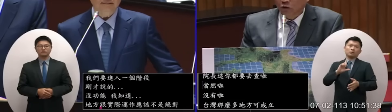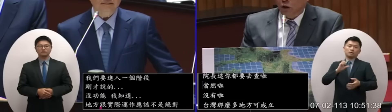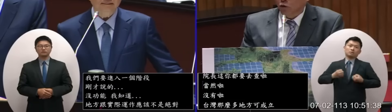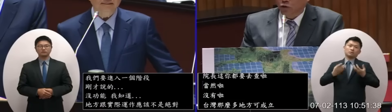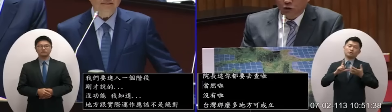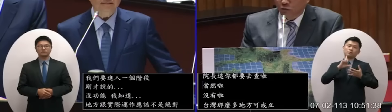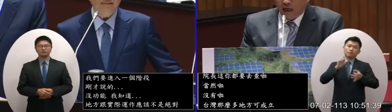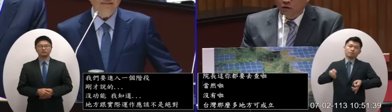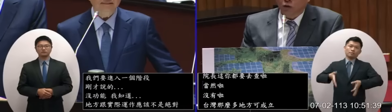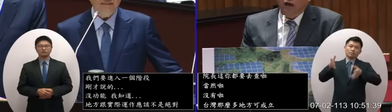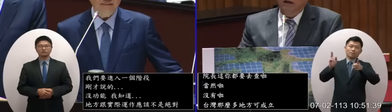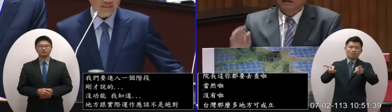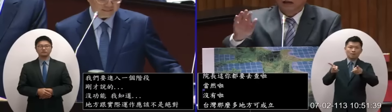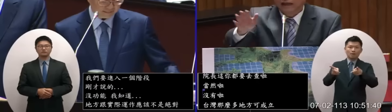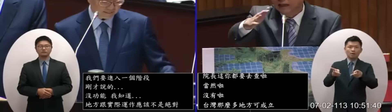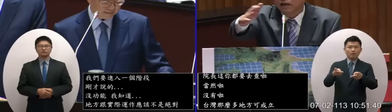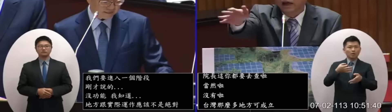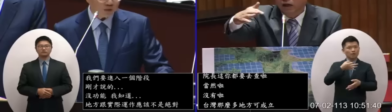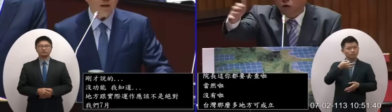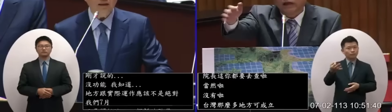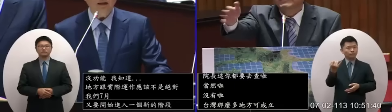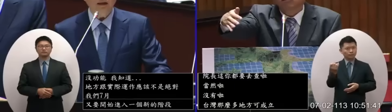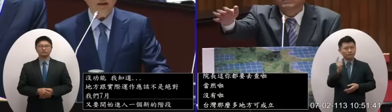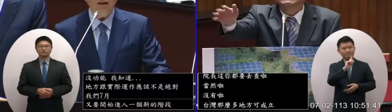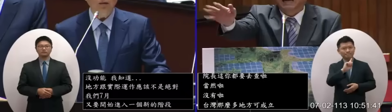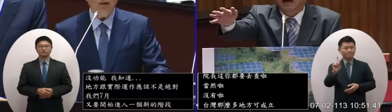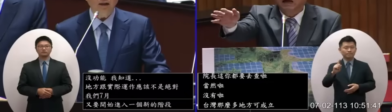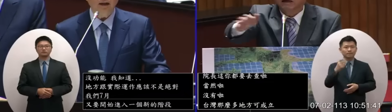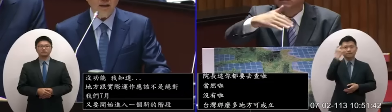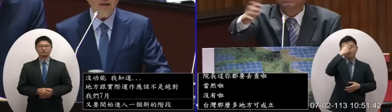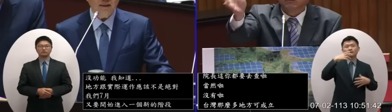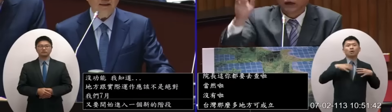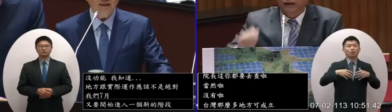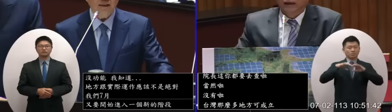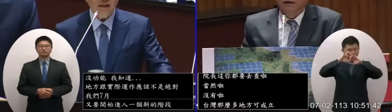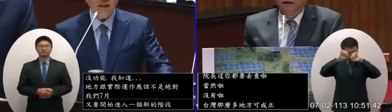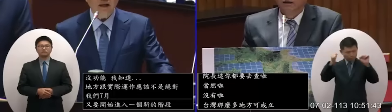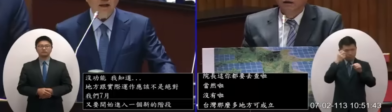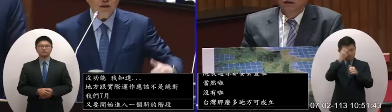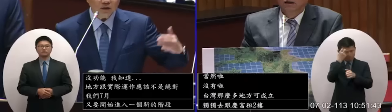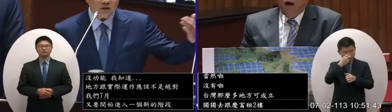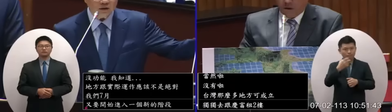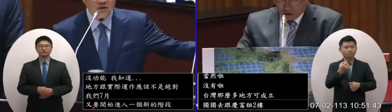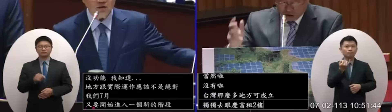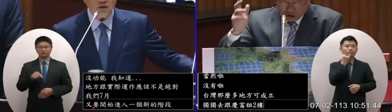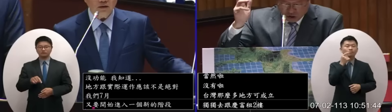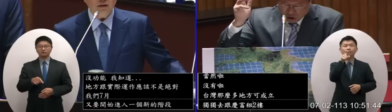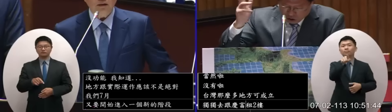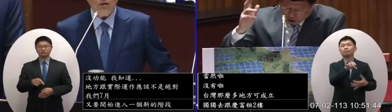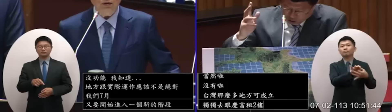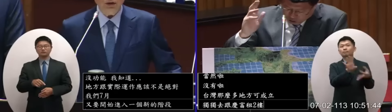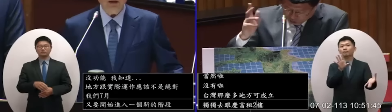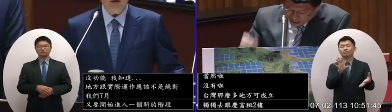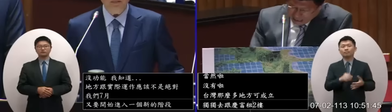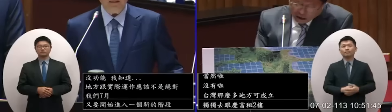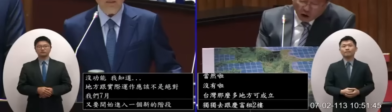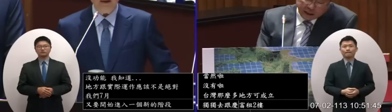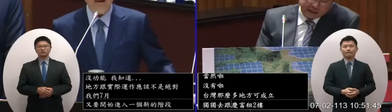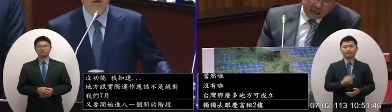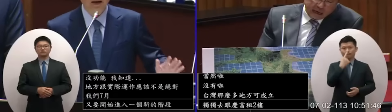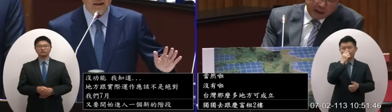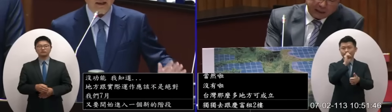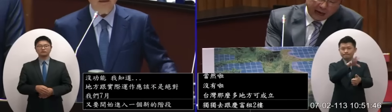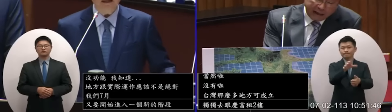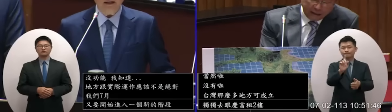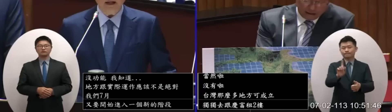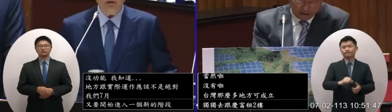修费安怎？迄恁予检察官去查啦，迄含你无关系啦。 那咧哦，司法机关， 我甲你讲的就是 调查